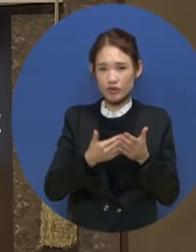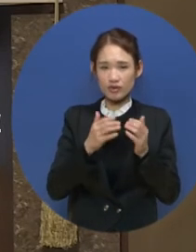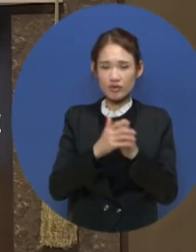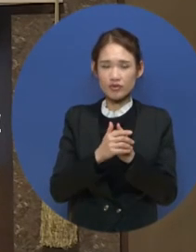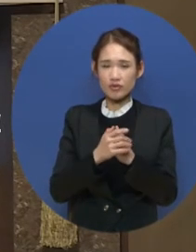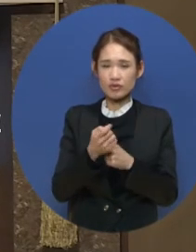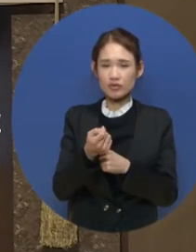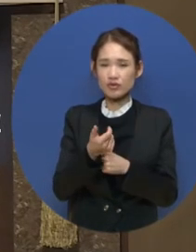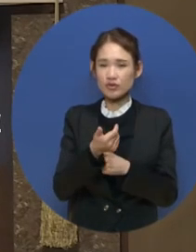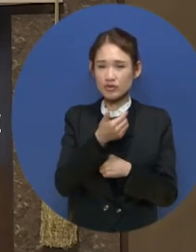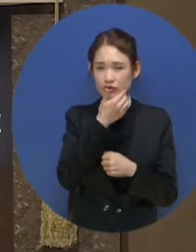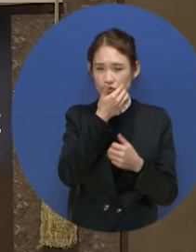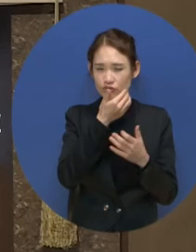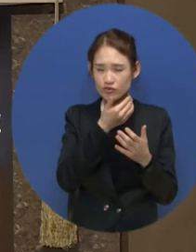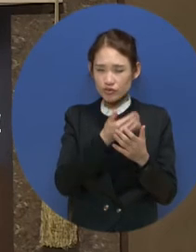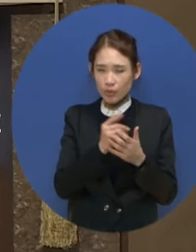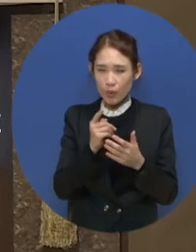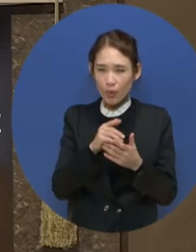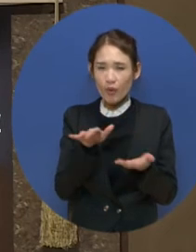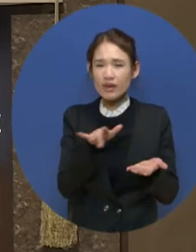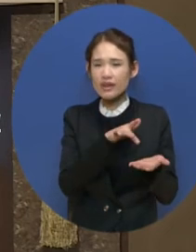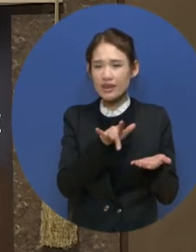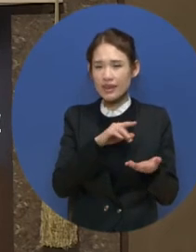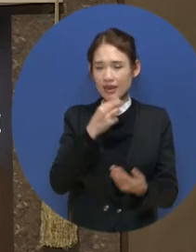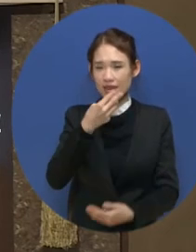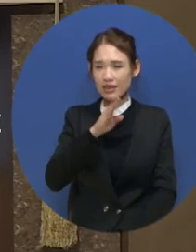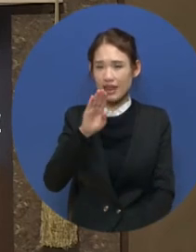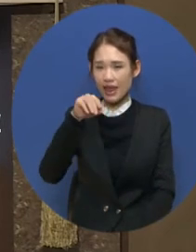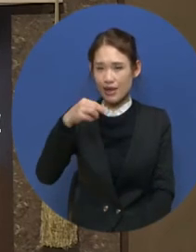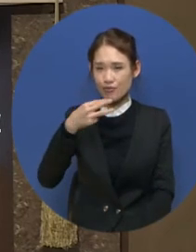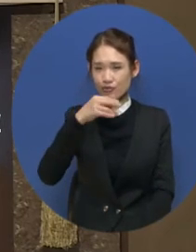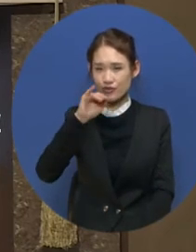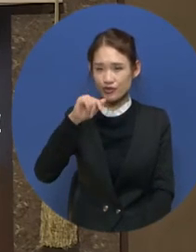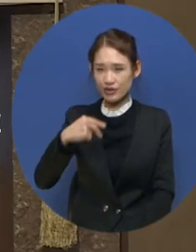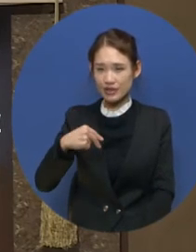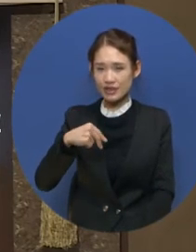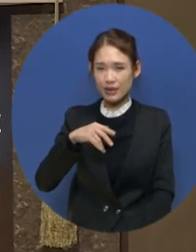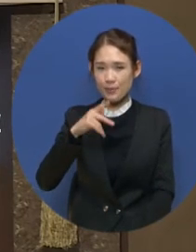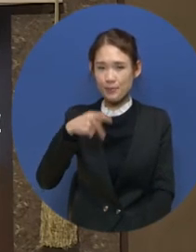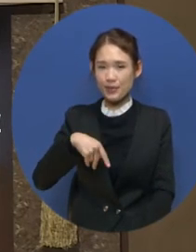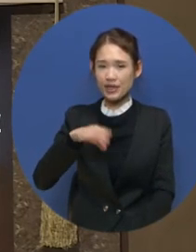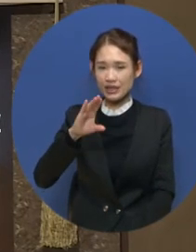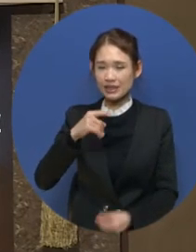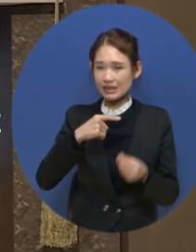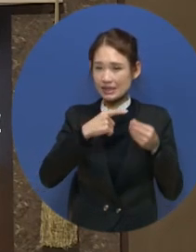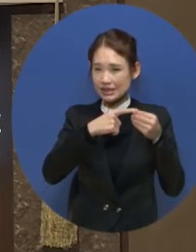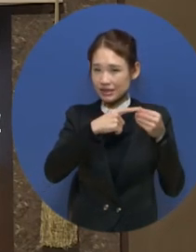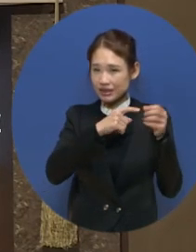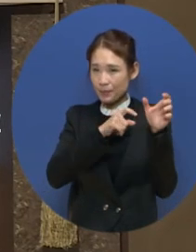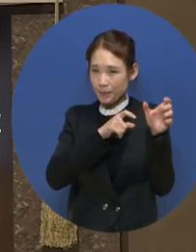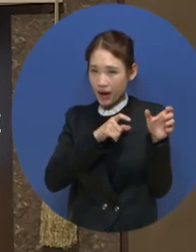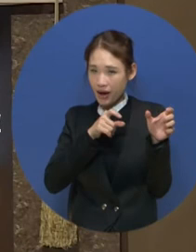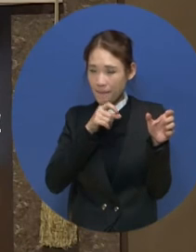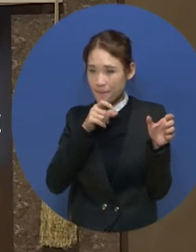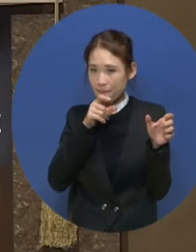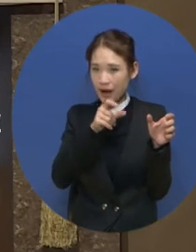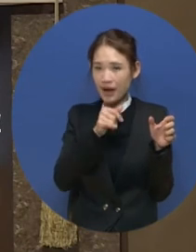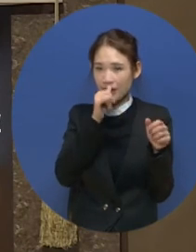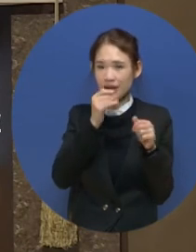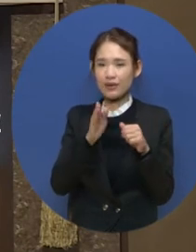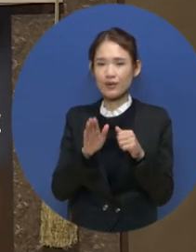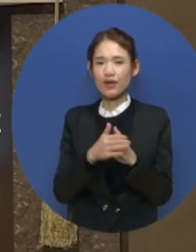당시에는 조금 귀해 쓸 수 있는 이렇게 그 아이패드를 1등 상으로 걸었더니 해